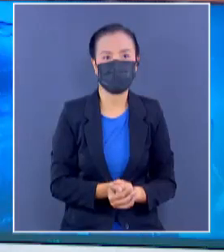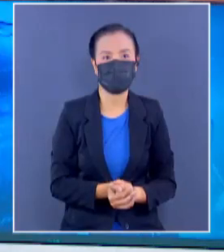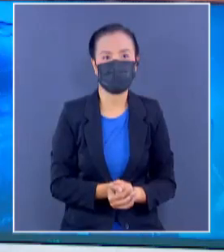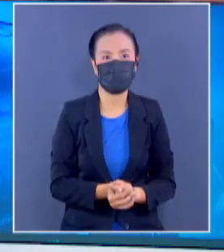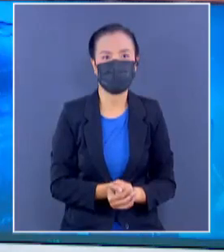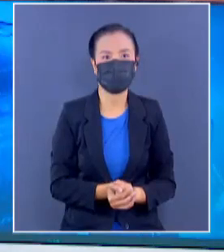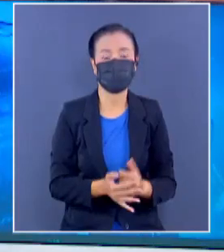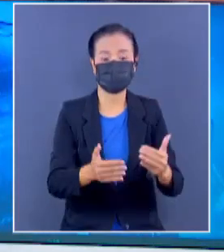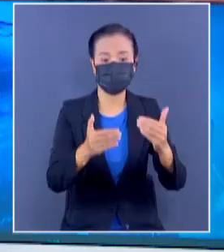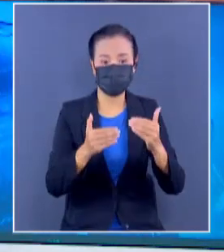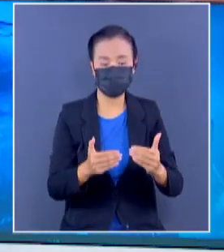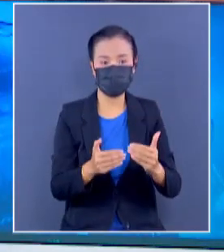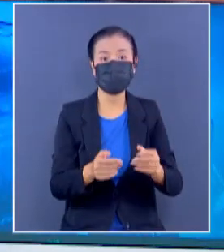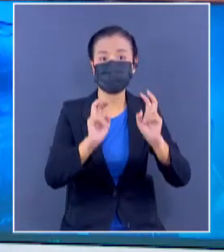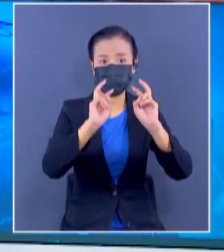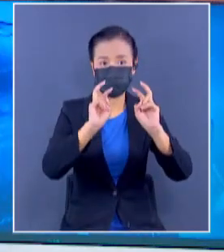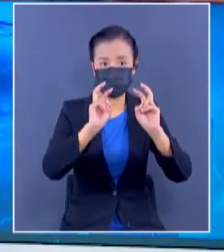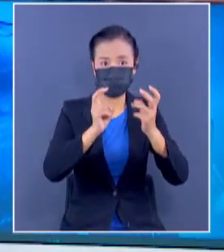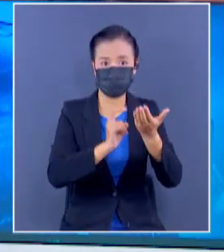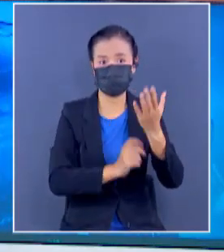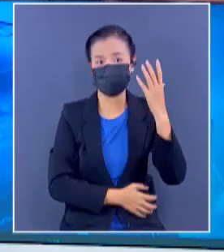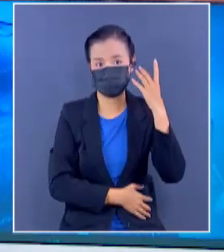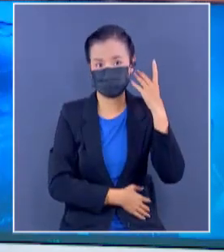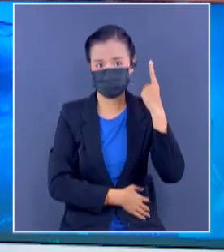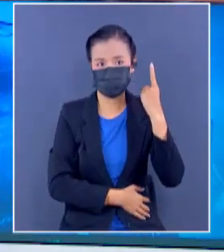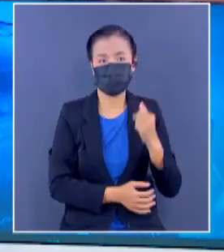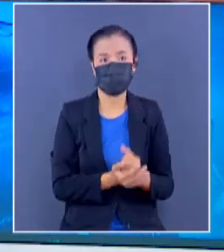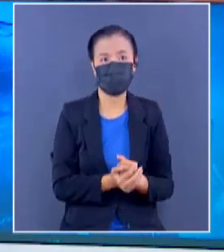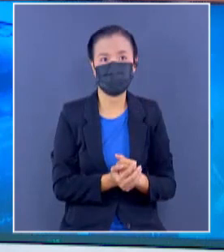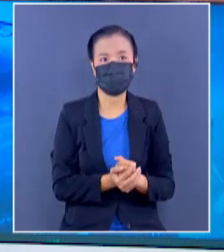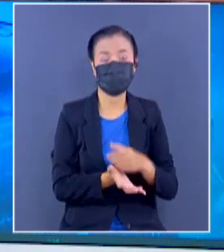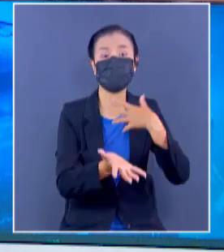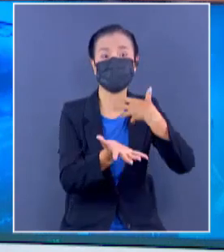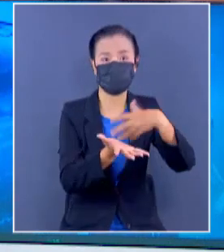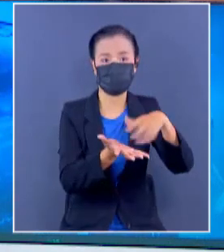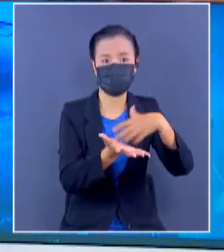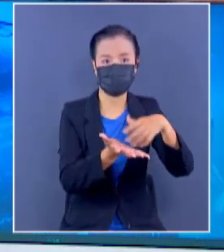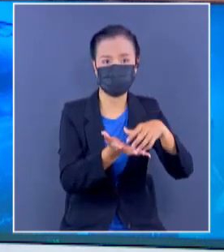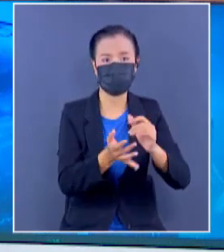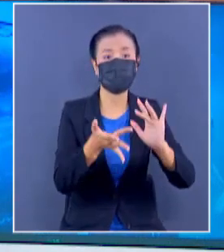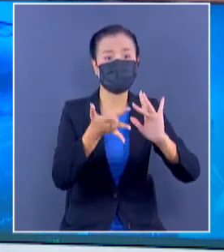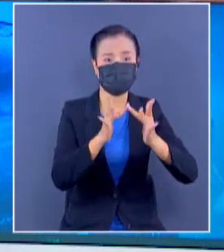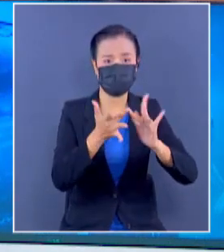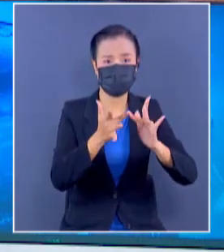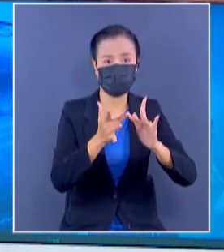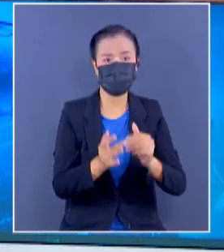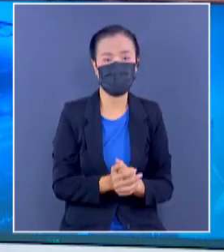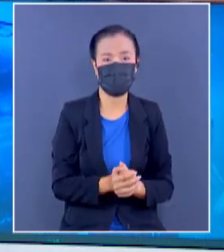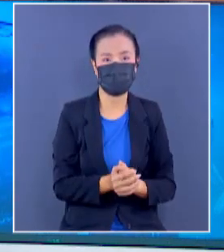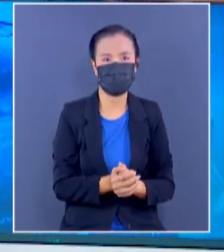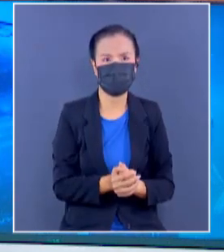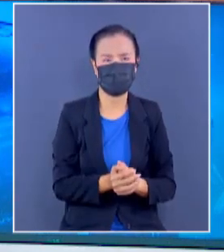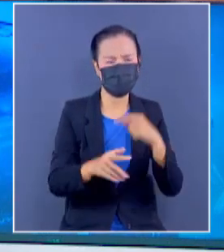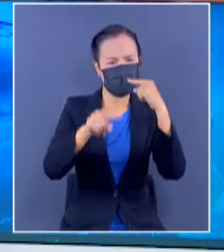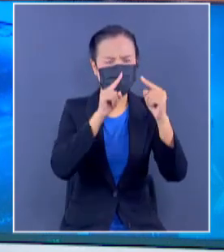คุณผู้ชมครับขยับมาเรื่องราวนี้เนี่ยเมื่อวานนี้ได้รับการเปิดเผยออกมาโดยเฉพาะในโลกออนไลน์แล้วก็มีเสีย